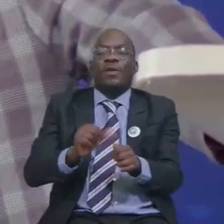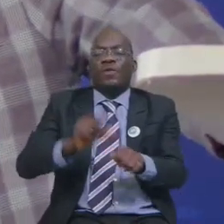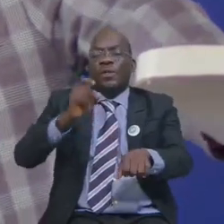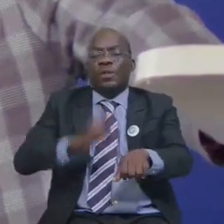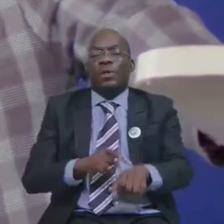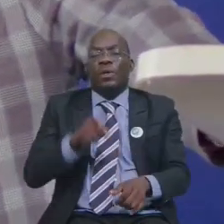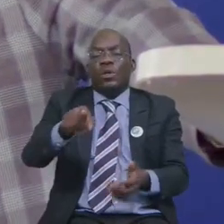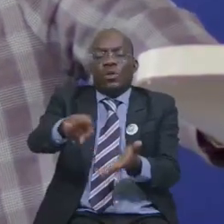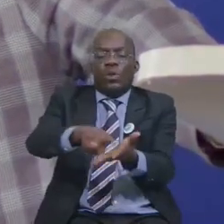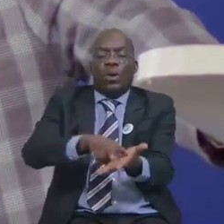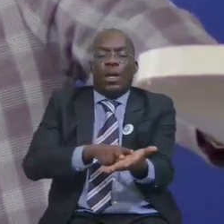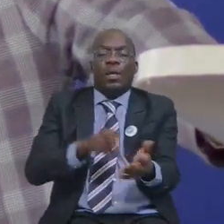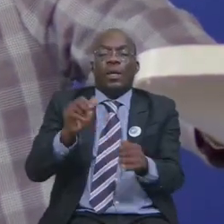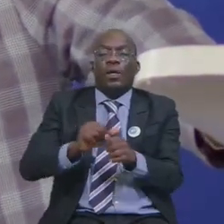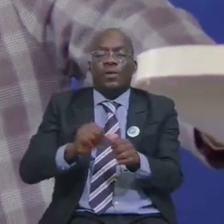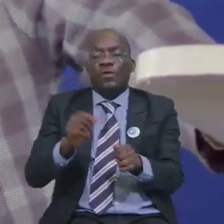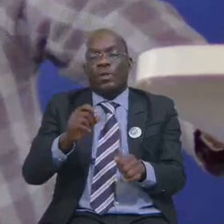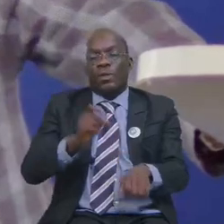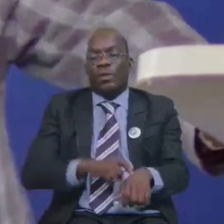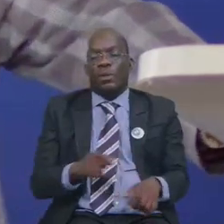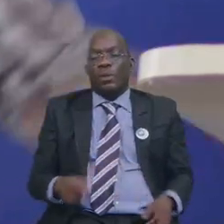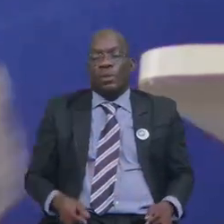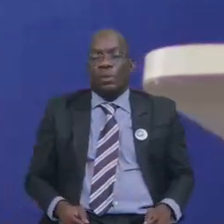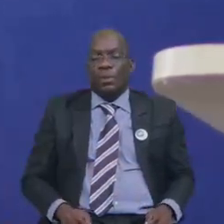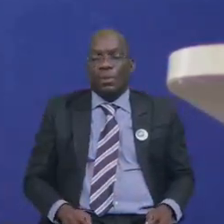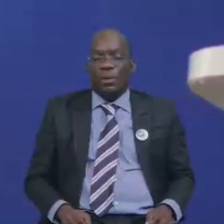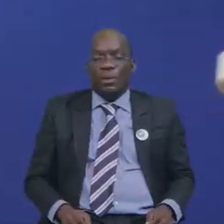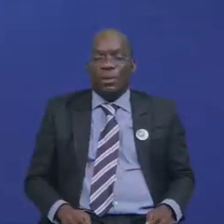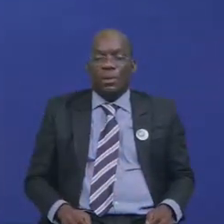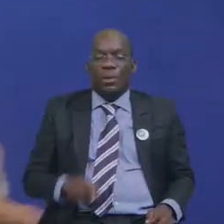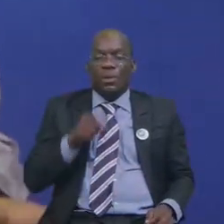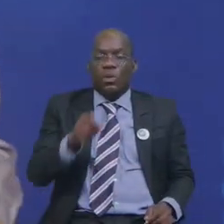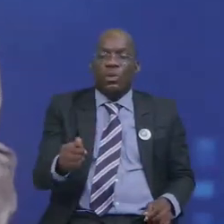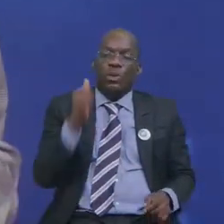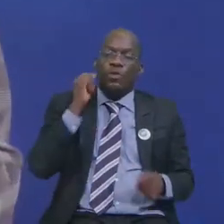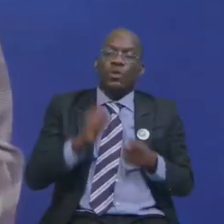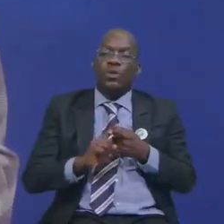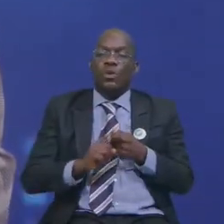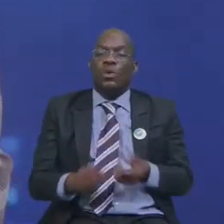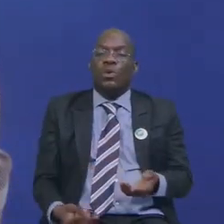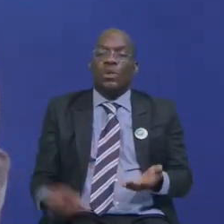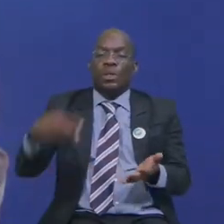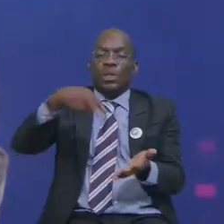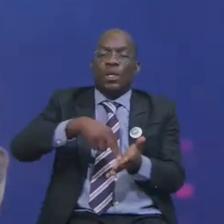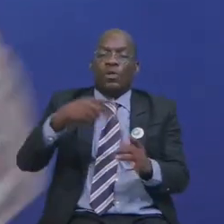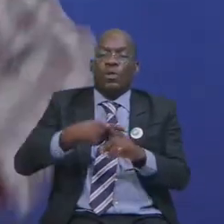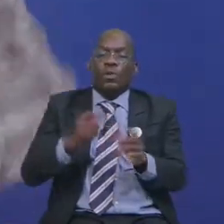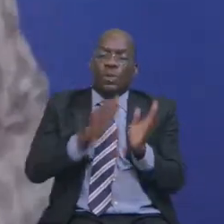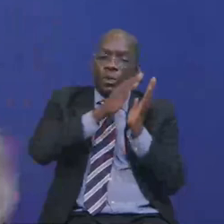coucher tout le temps tu refus de te lever du lit le matin